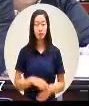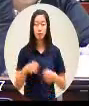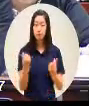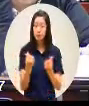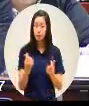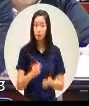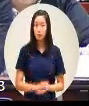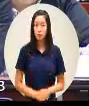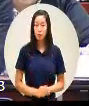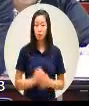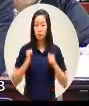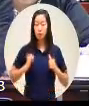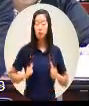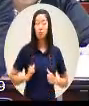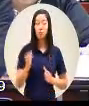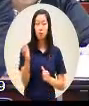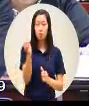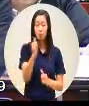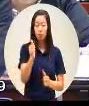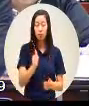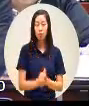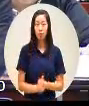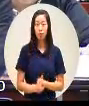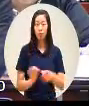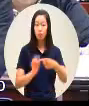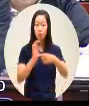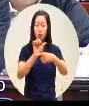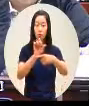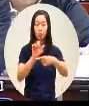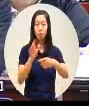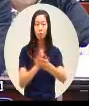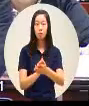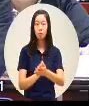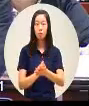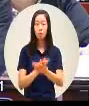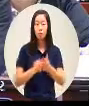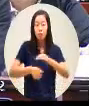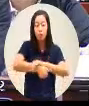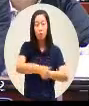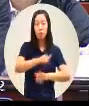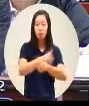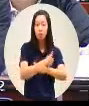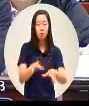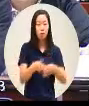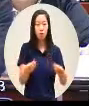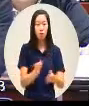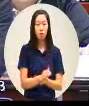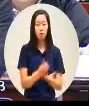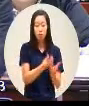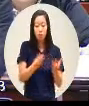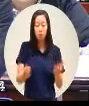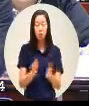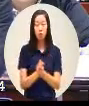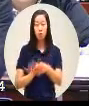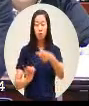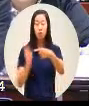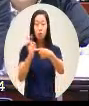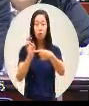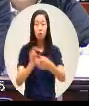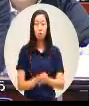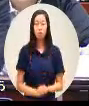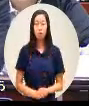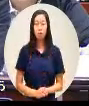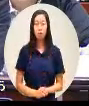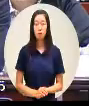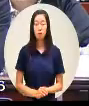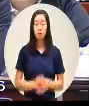以雄中来讲，它 25% 的免试入学，其中的 2% 基本上就